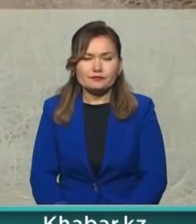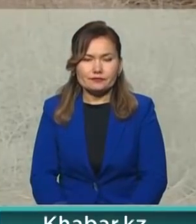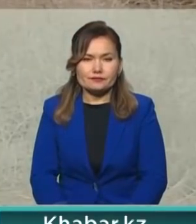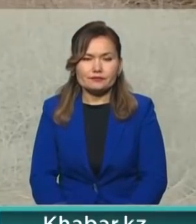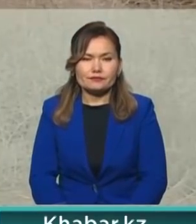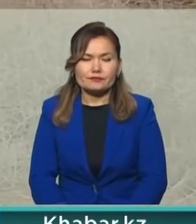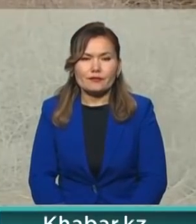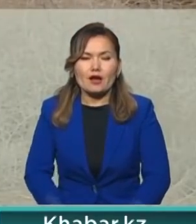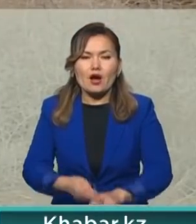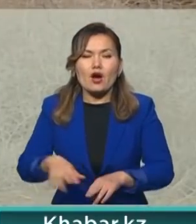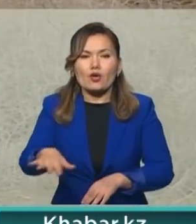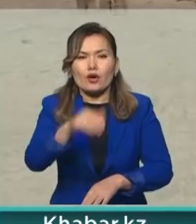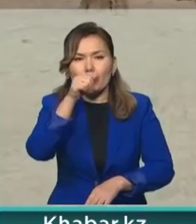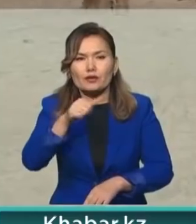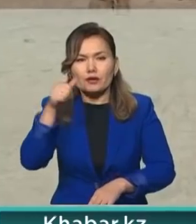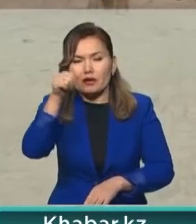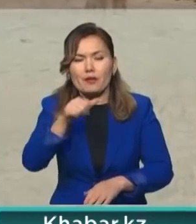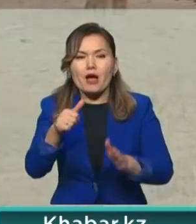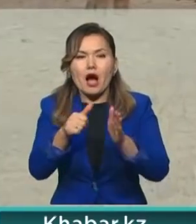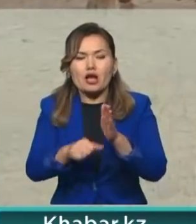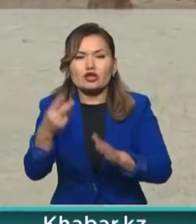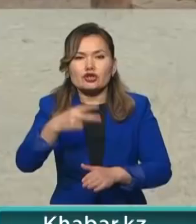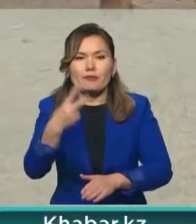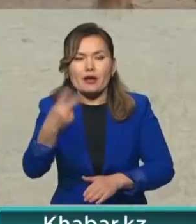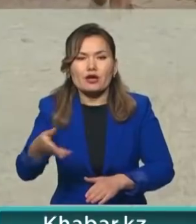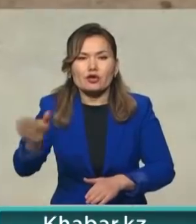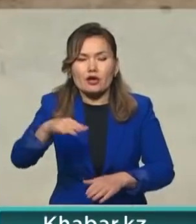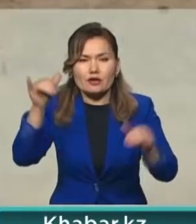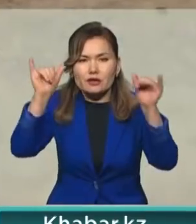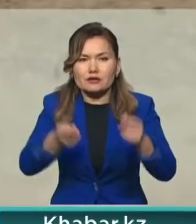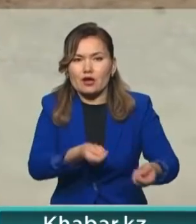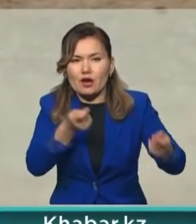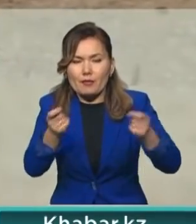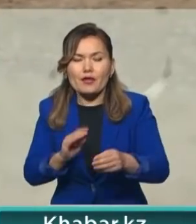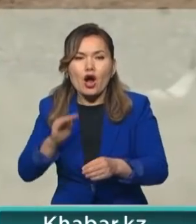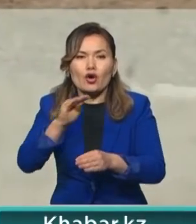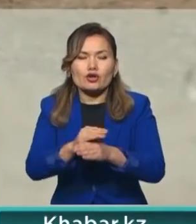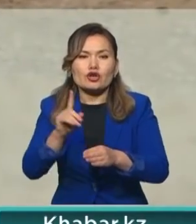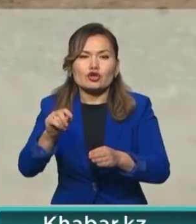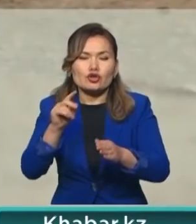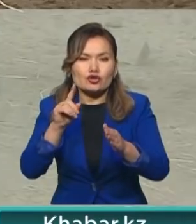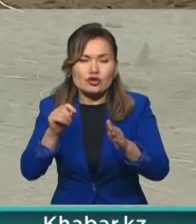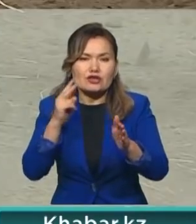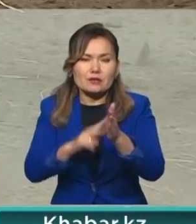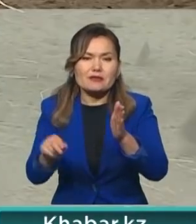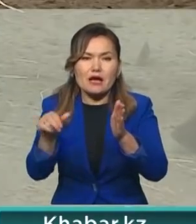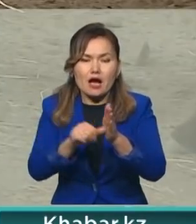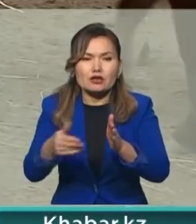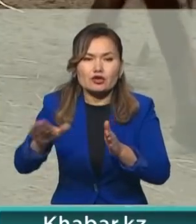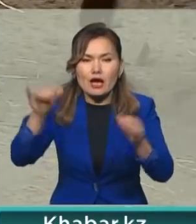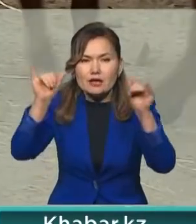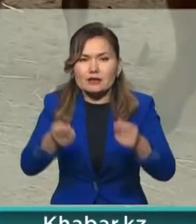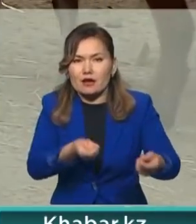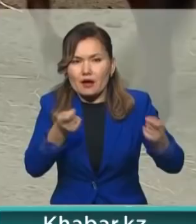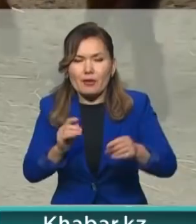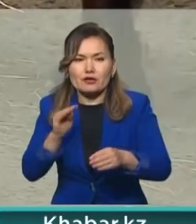Желтораңғы жеріне өткен жылы 622 бас қалмық тұқымды сиыр әкелінсе, биыл қосымша 176 бас жеткізілген. Шаруашылықтағылар аталған